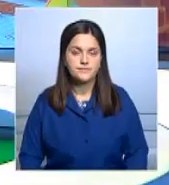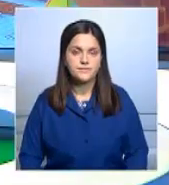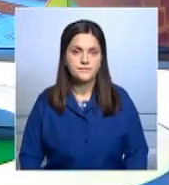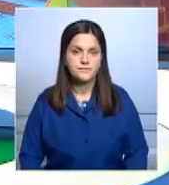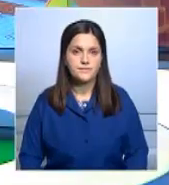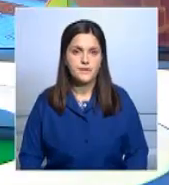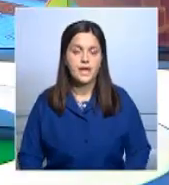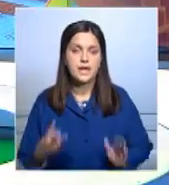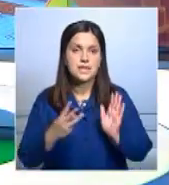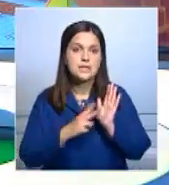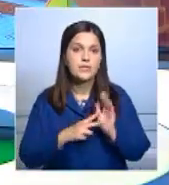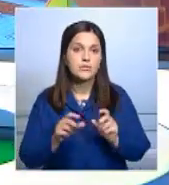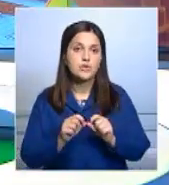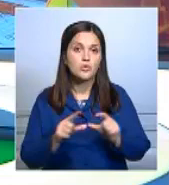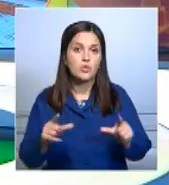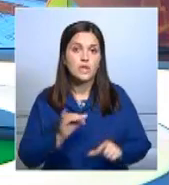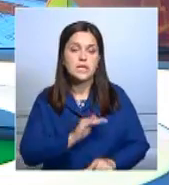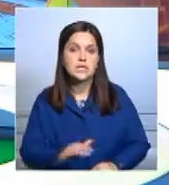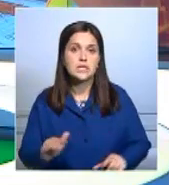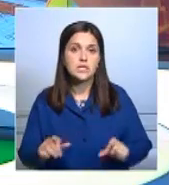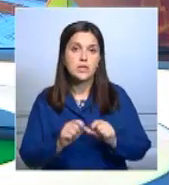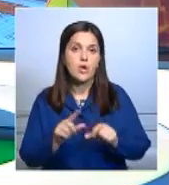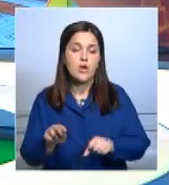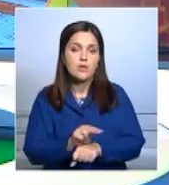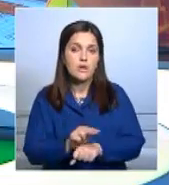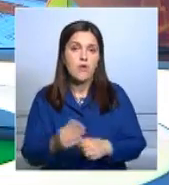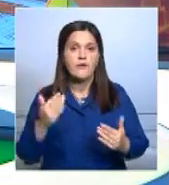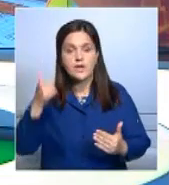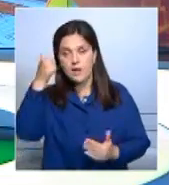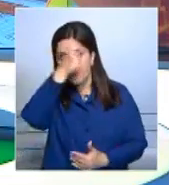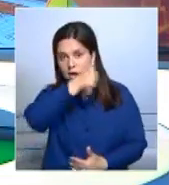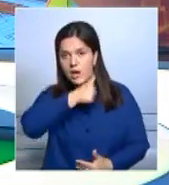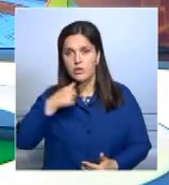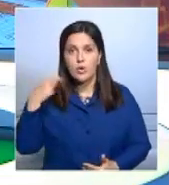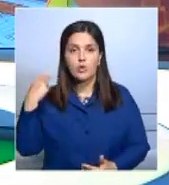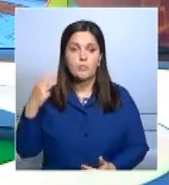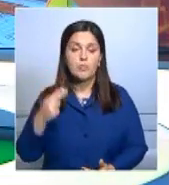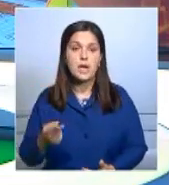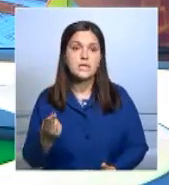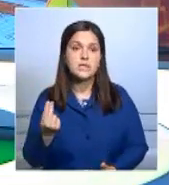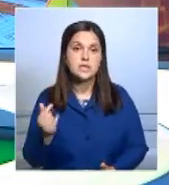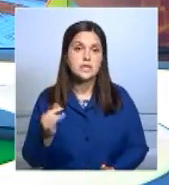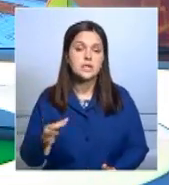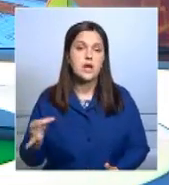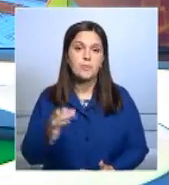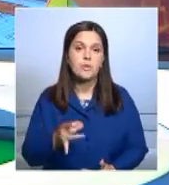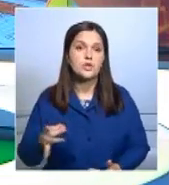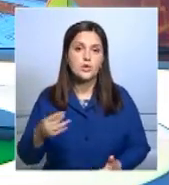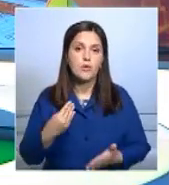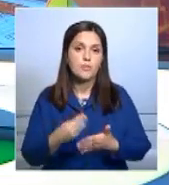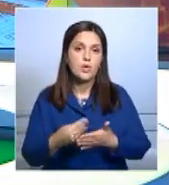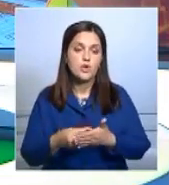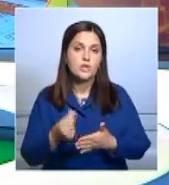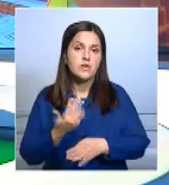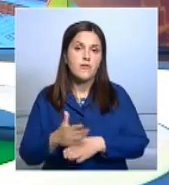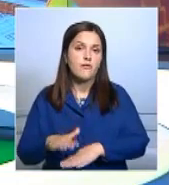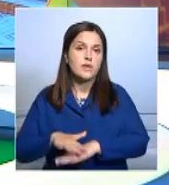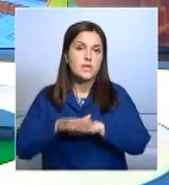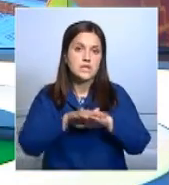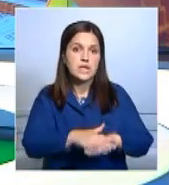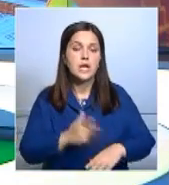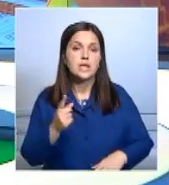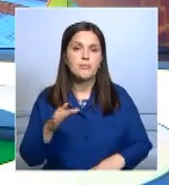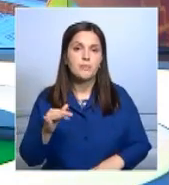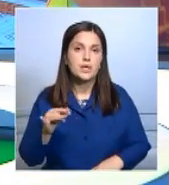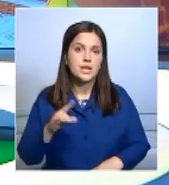Другим темам. 37 школ и детских садов отремонтируют в этом году в Актобе. На эти цели из областного и республиканского бюджетов выделили